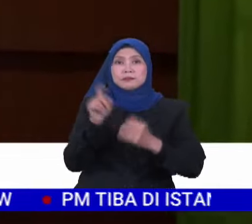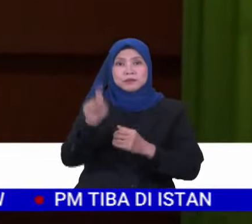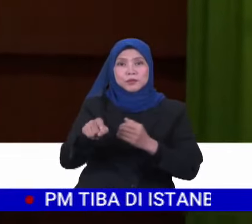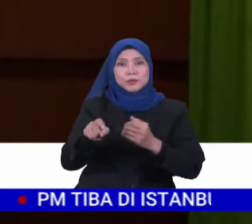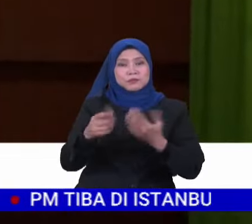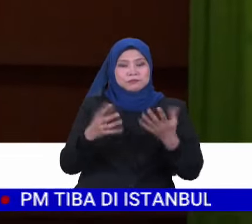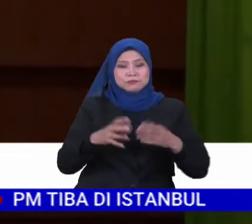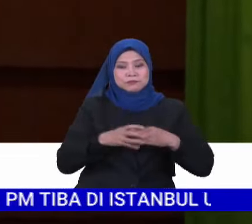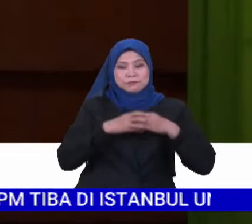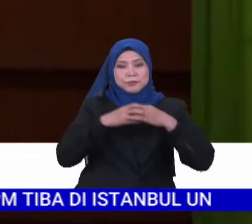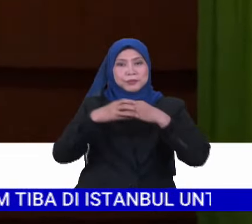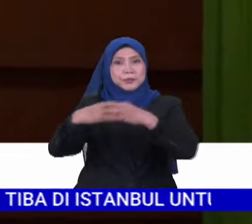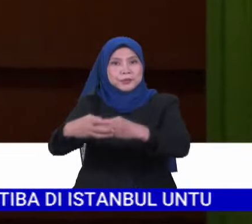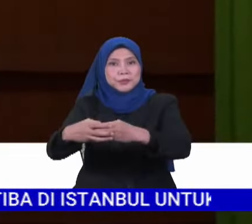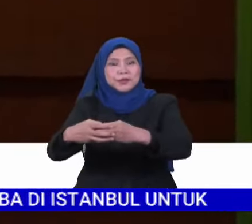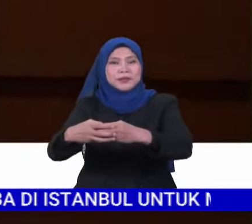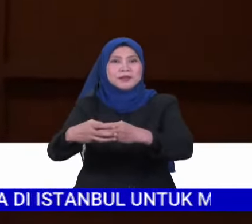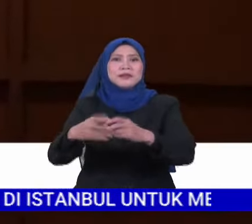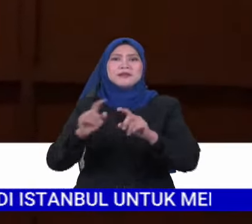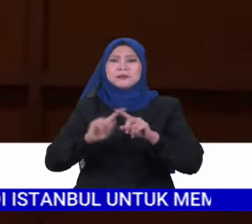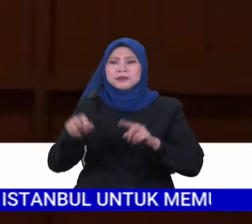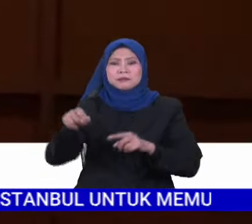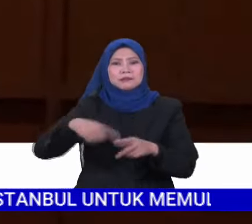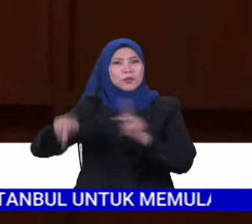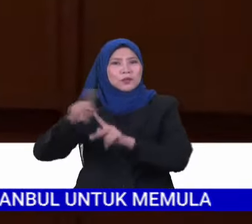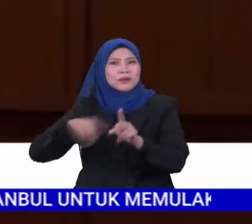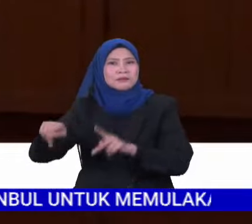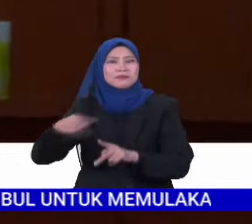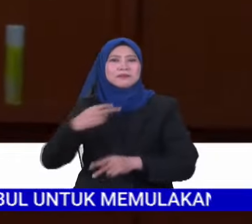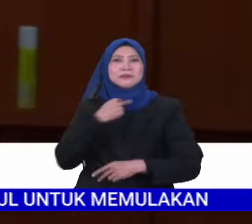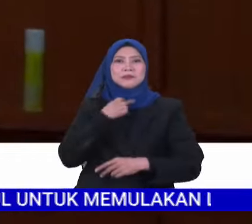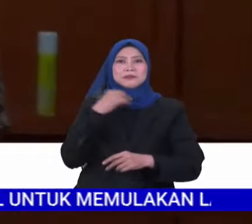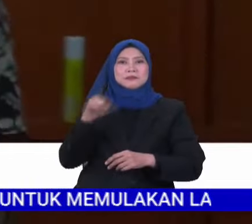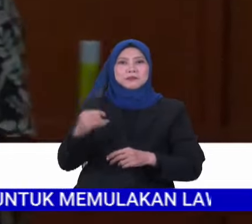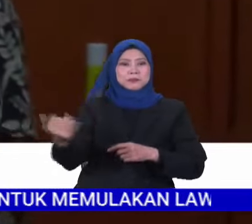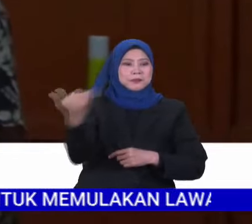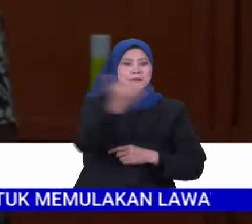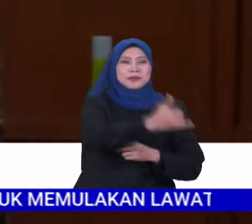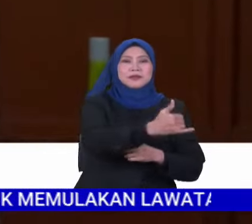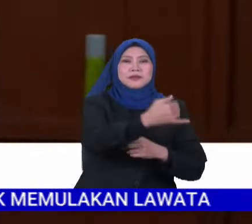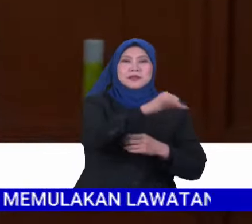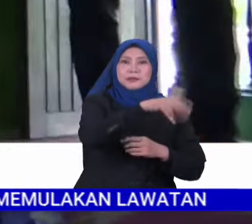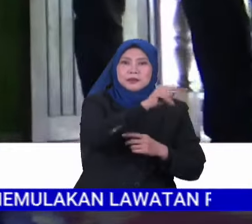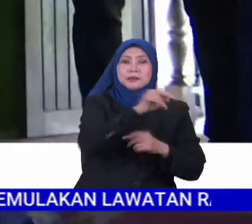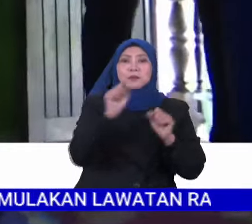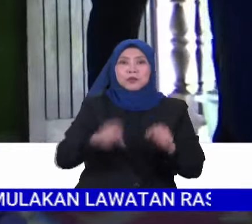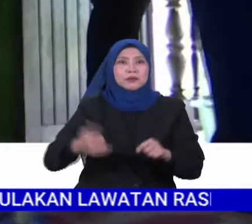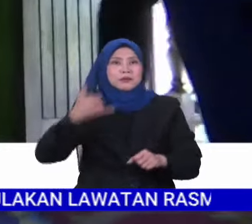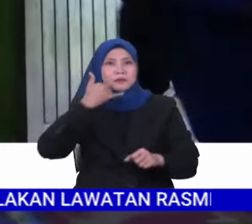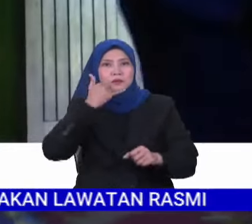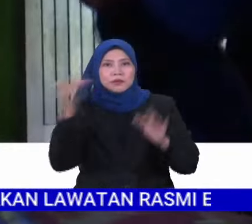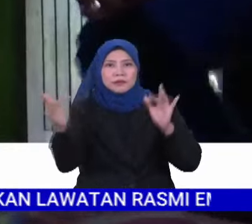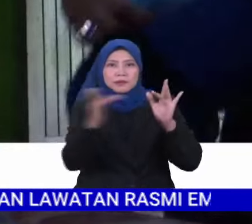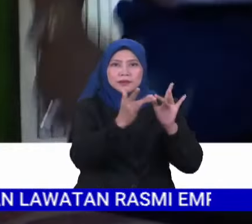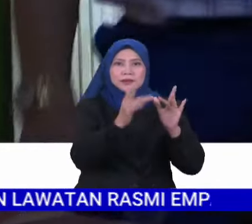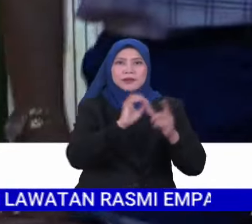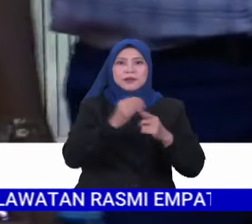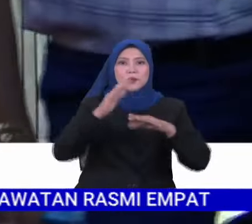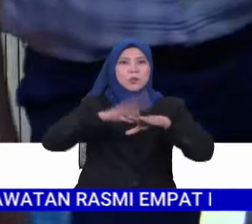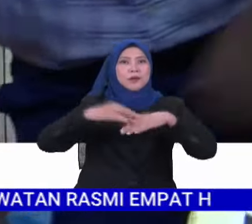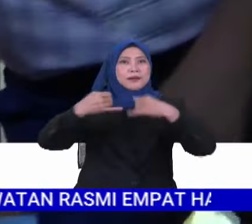peringatan GPN namun mempunyai kekangan boleh membuat permohonan dengan menghubungi jpn atau secara dalam